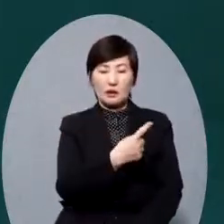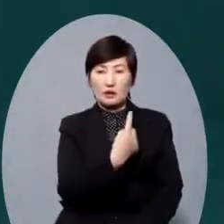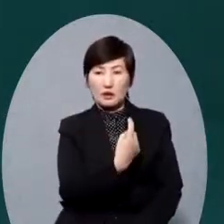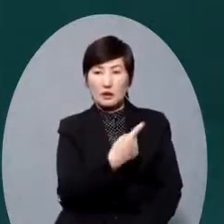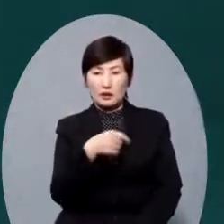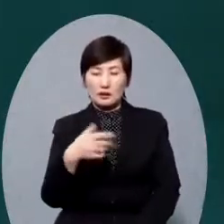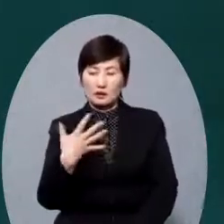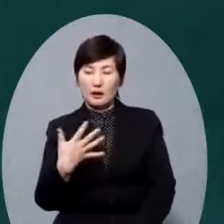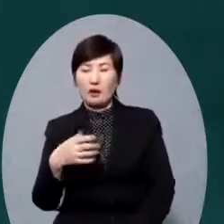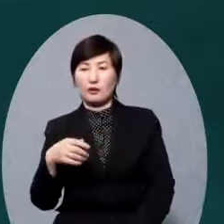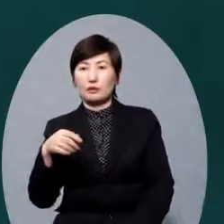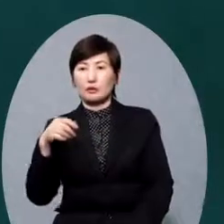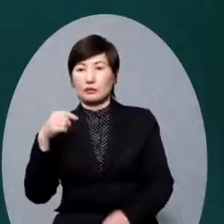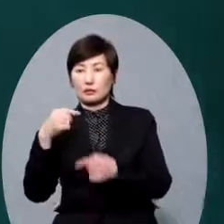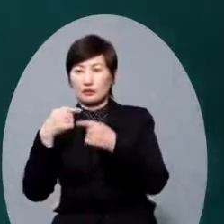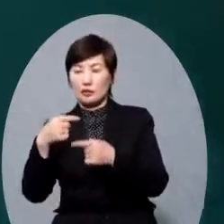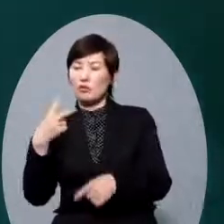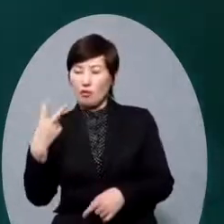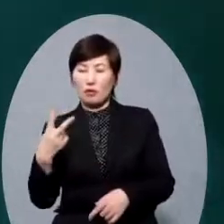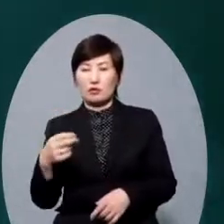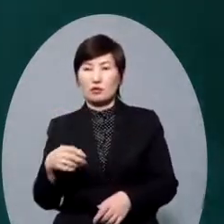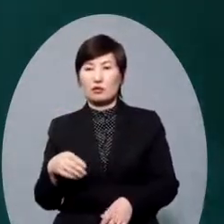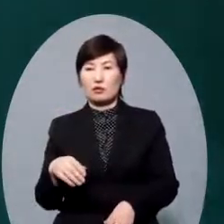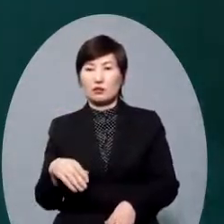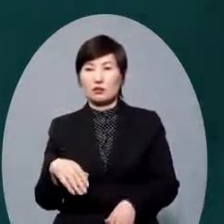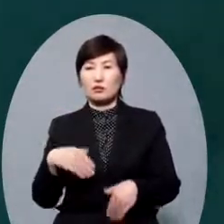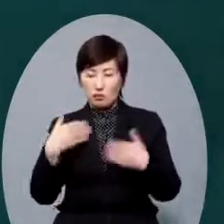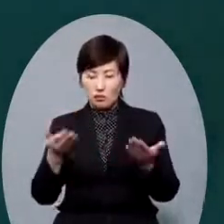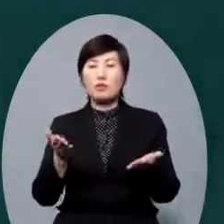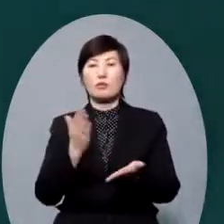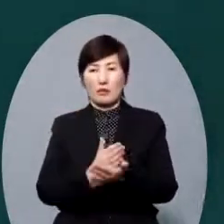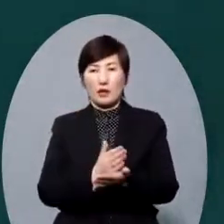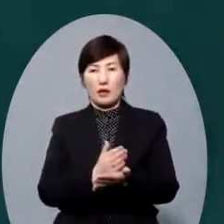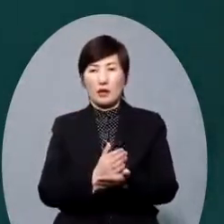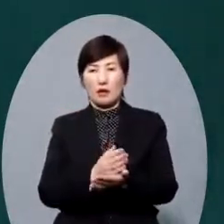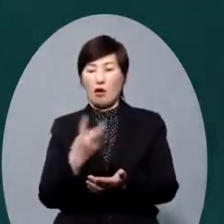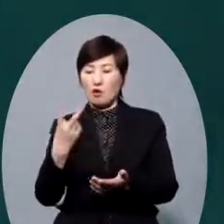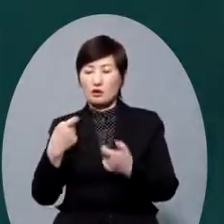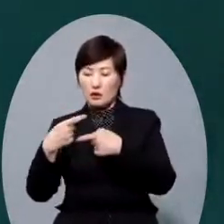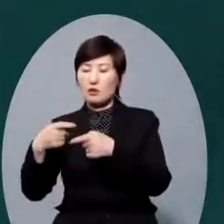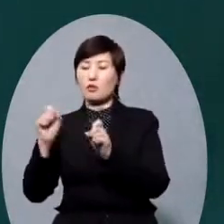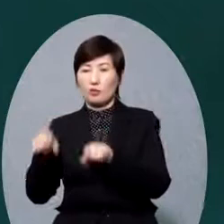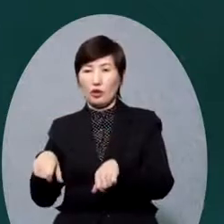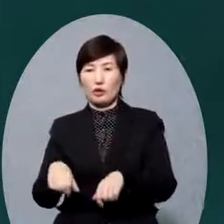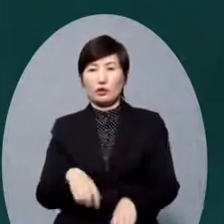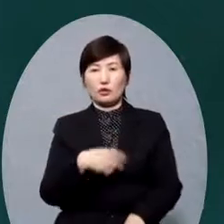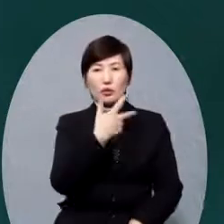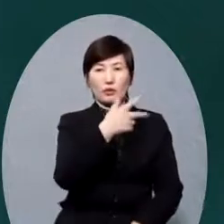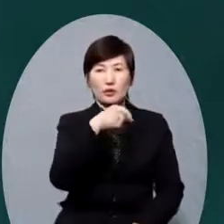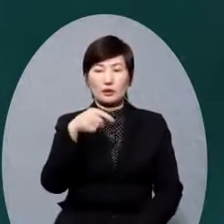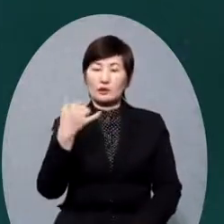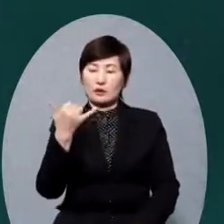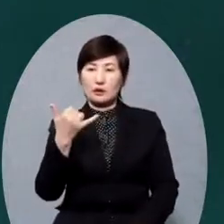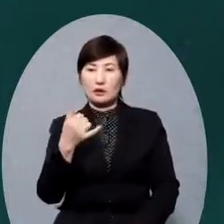бол 2 гээд өгцөн байгаа. Учираас энэ илэрхийллийгээ 2-тоо тэнцүүлчих. 3-аас